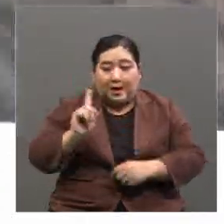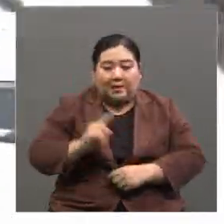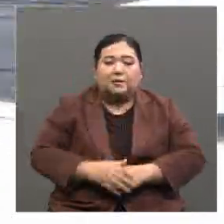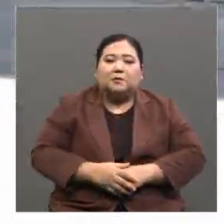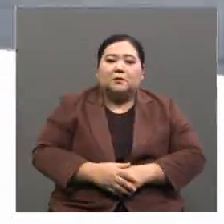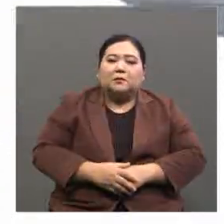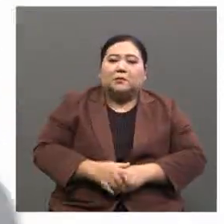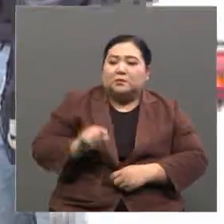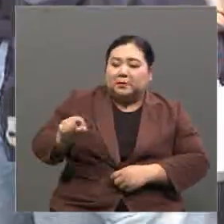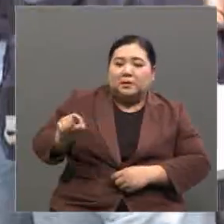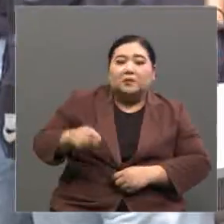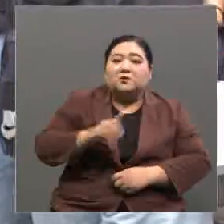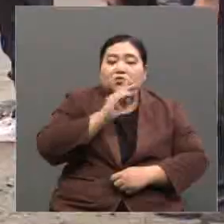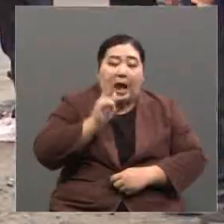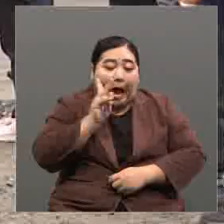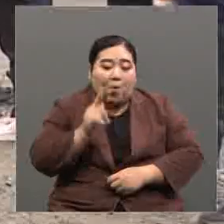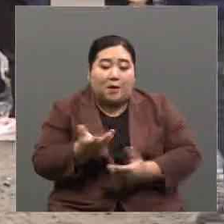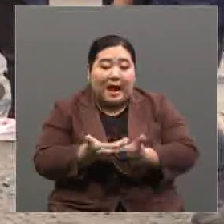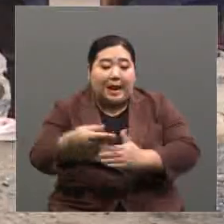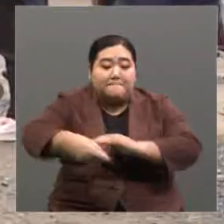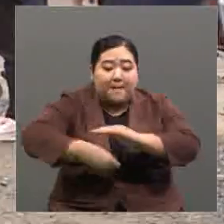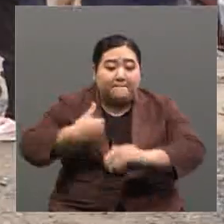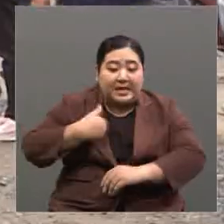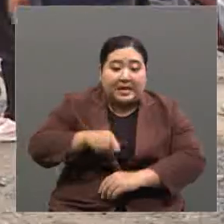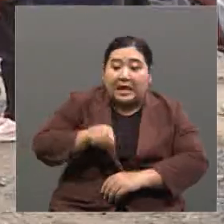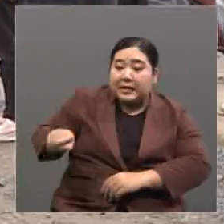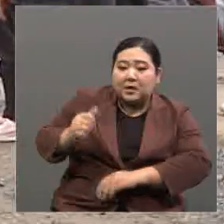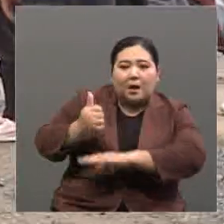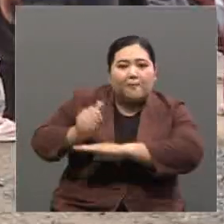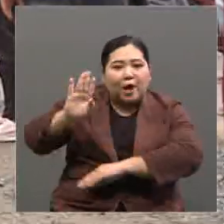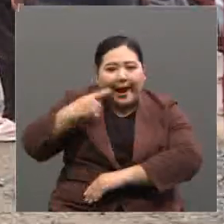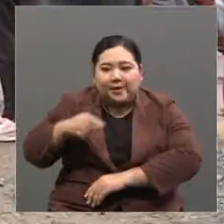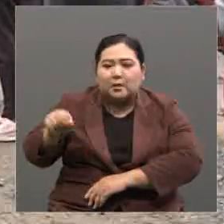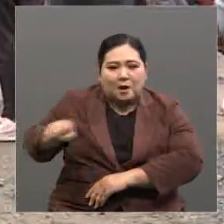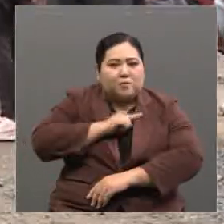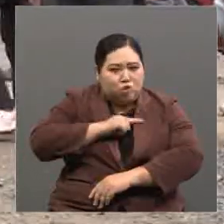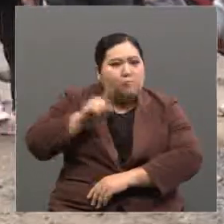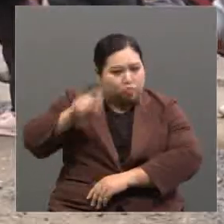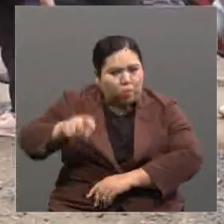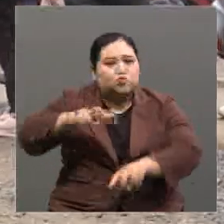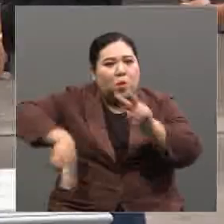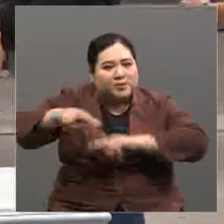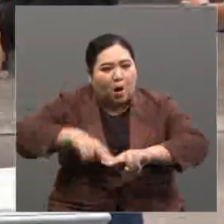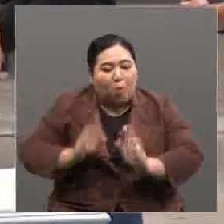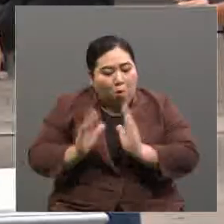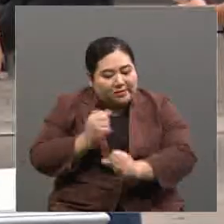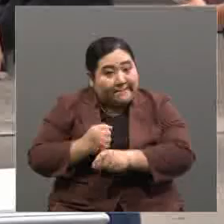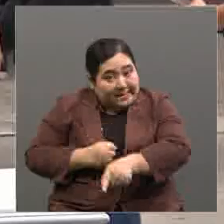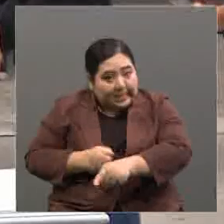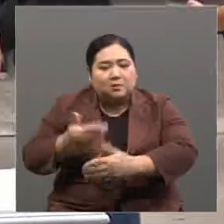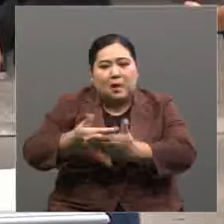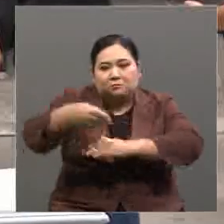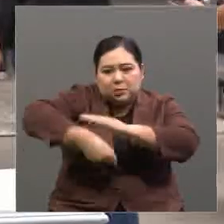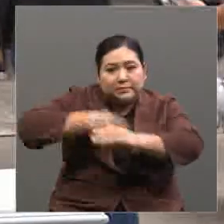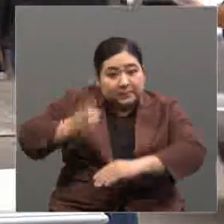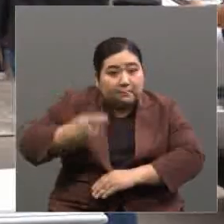ระบุว่ามีนักข่าวรับเงินรวมทั้งองค์กรสื่อมวลชนอื่นๆดำเนินการตรวจสอบว่านักข่าวในสังกัดมีพฤติกรรม